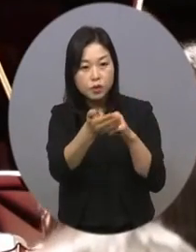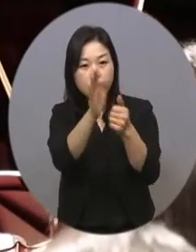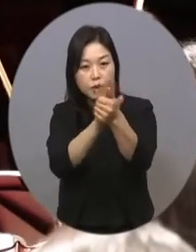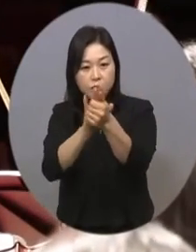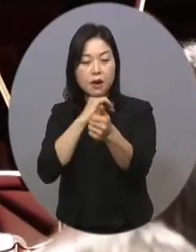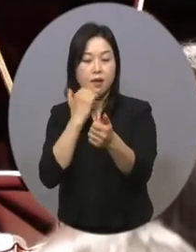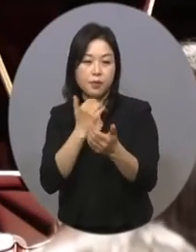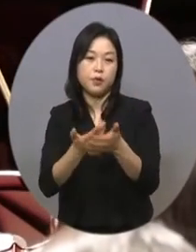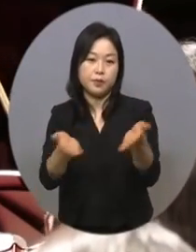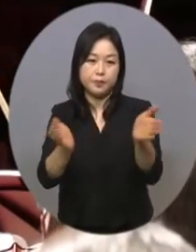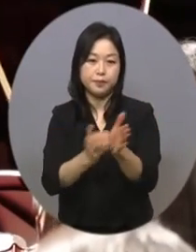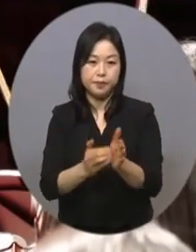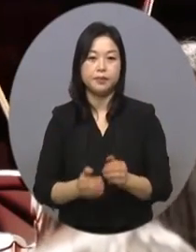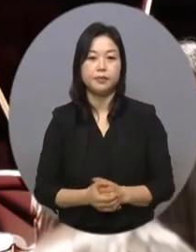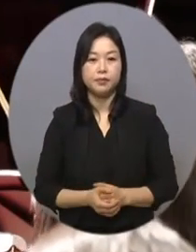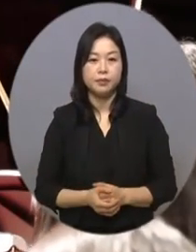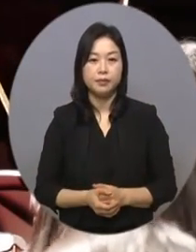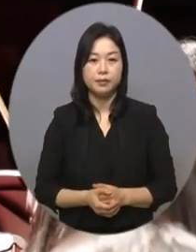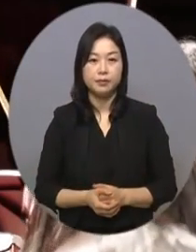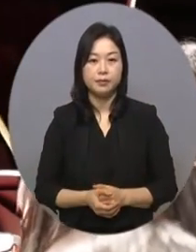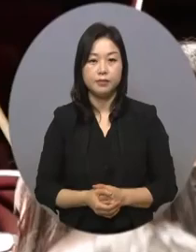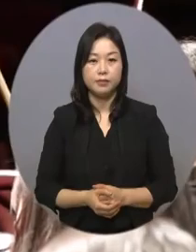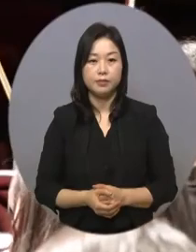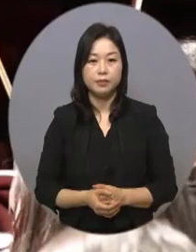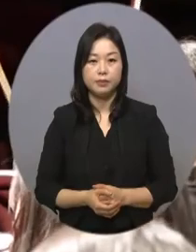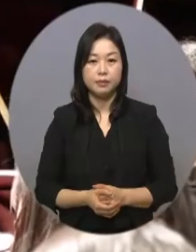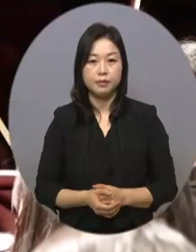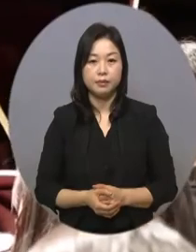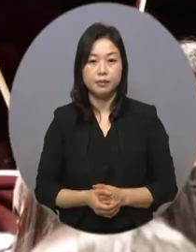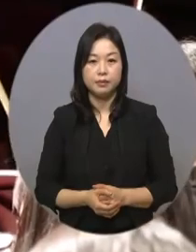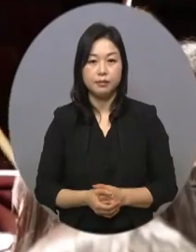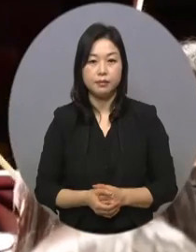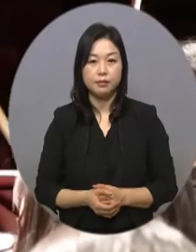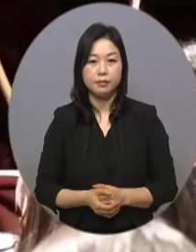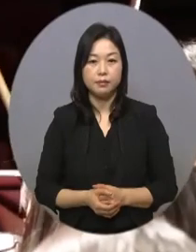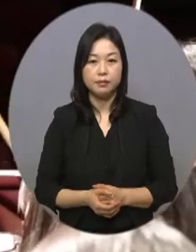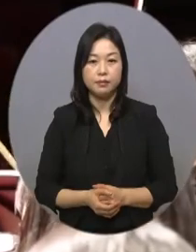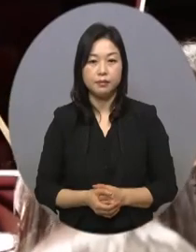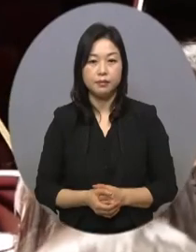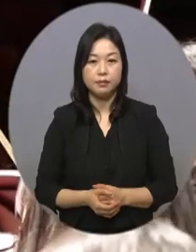감동을 선사하고 있습니다. 복지TV 뉴스 이영춘입니다.